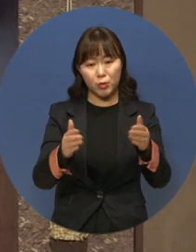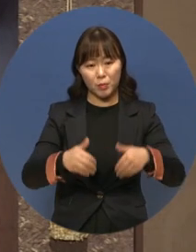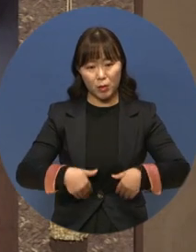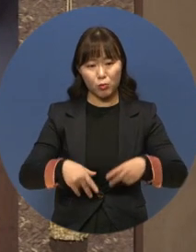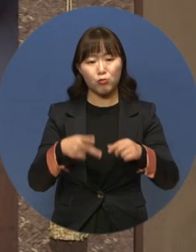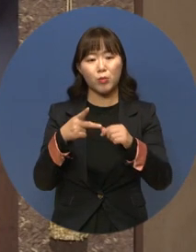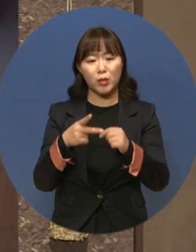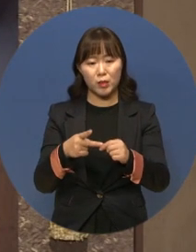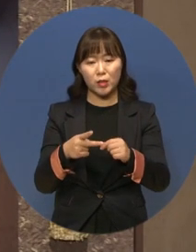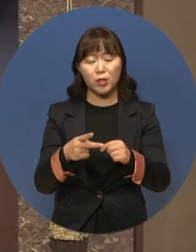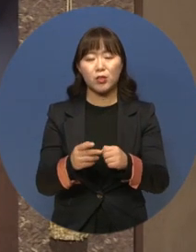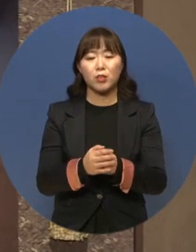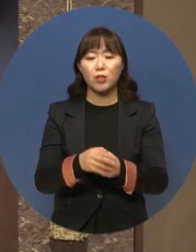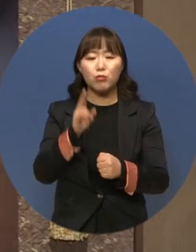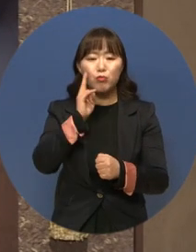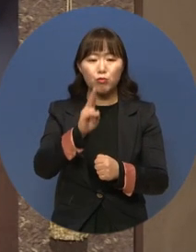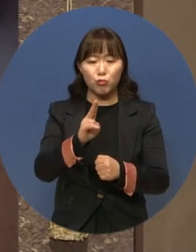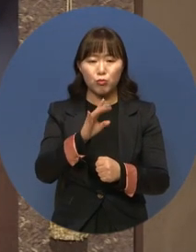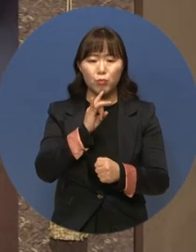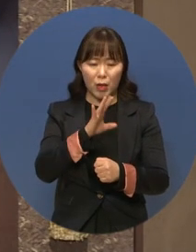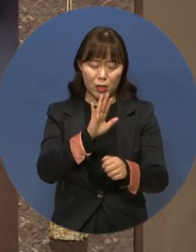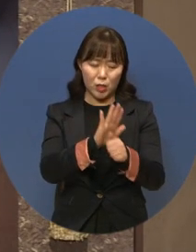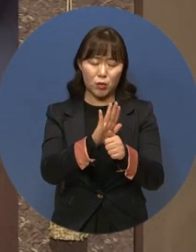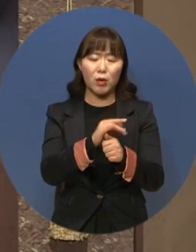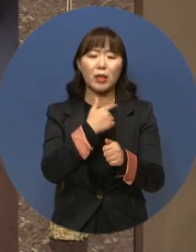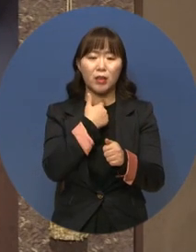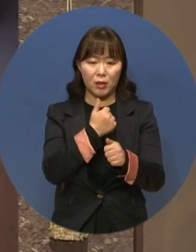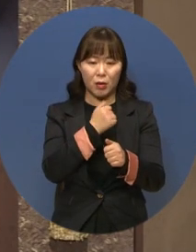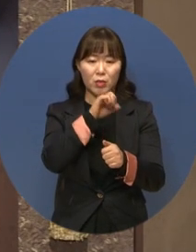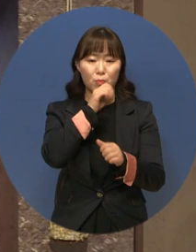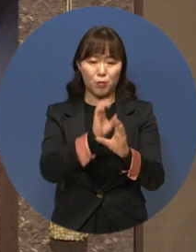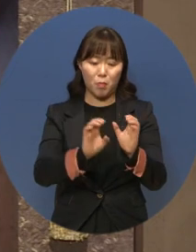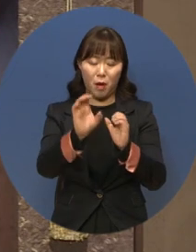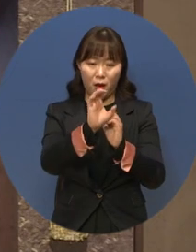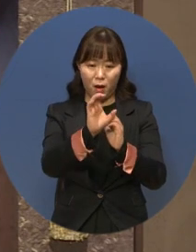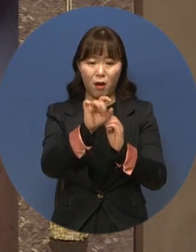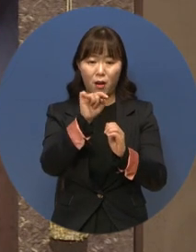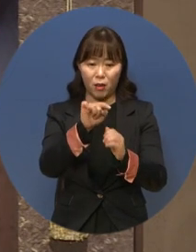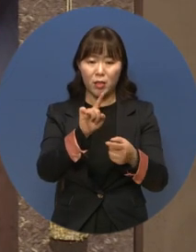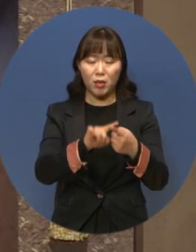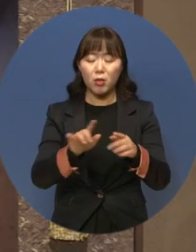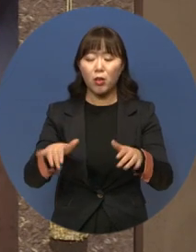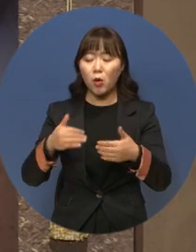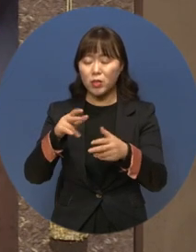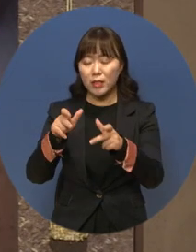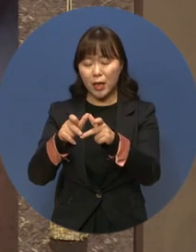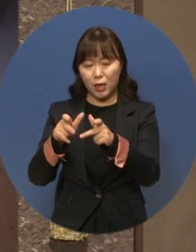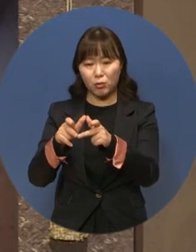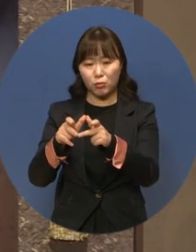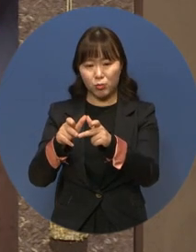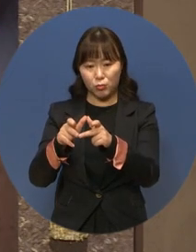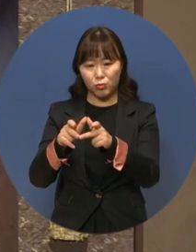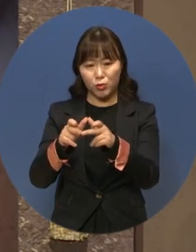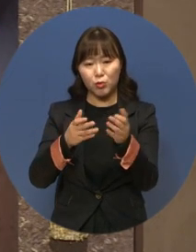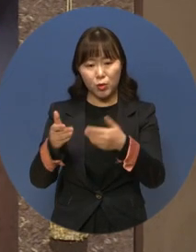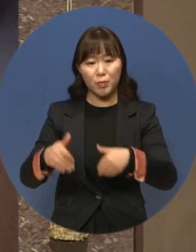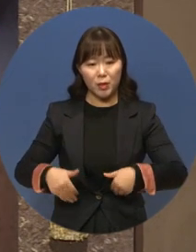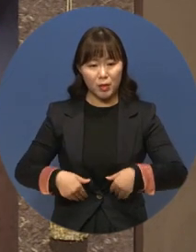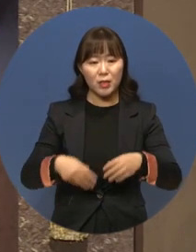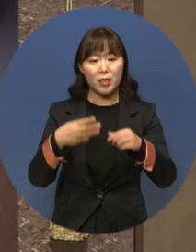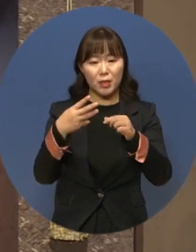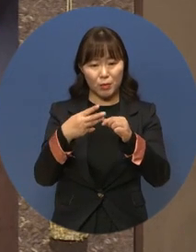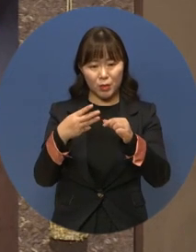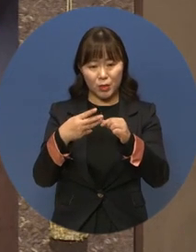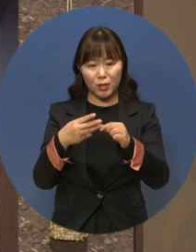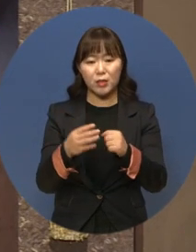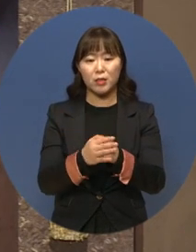번째, 중증에만 지원 가산점이 적용되는 것을 경증에도 적용시켜야 된다. 세